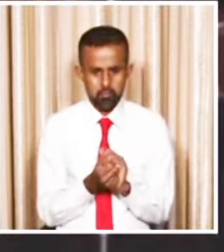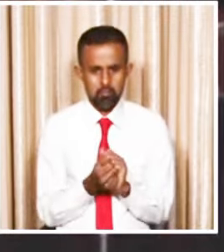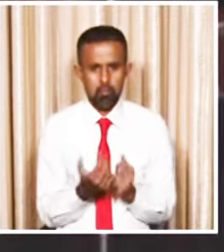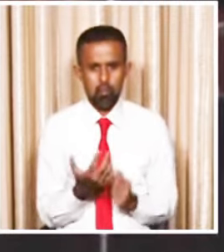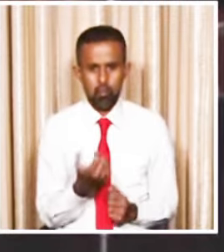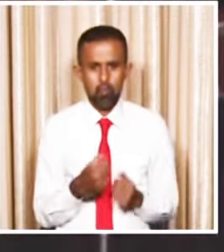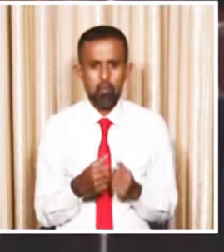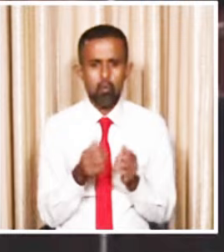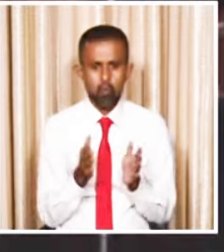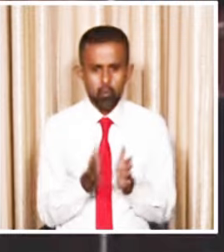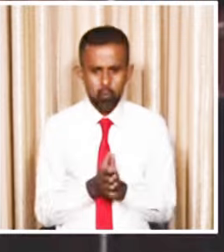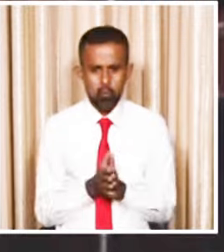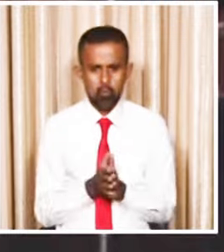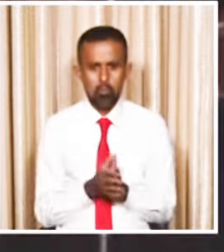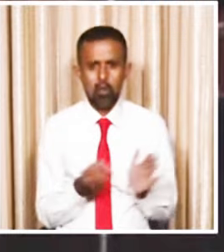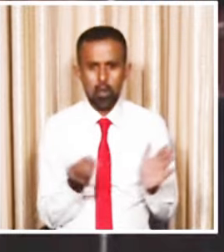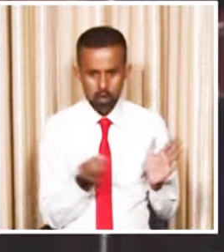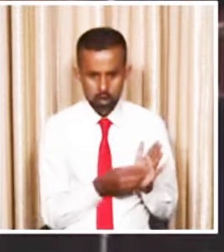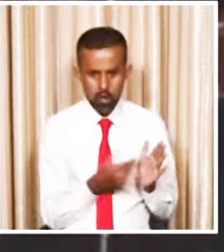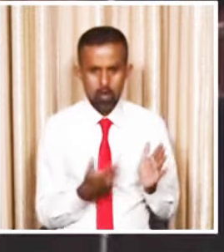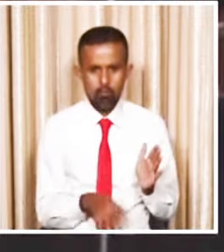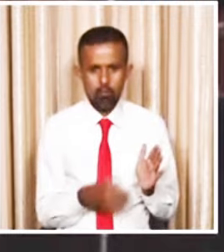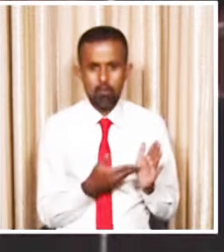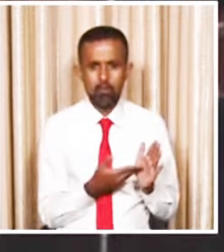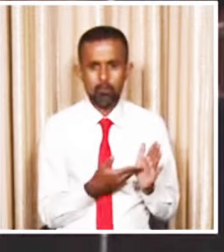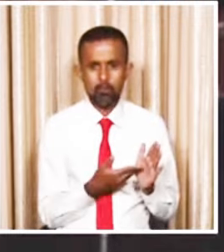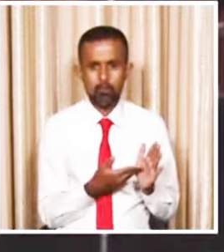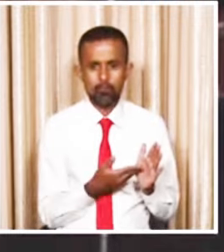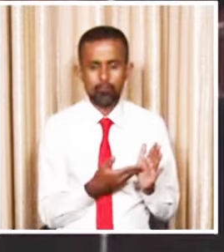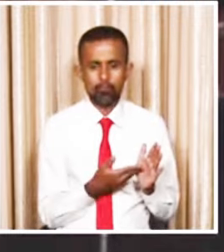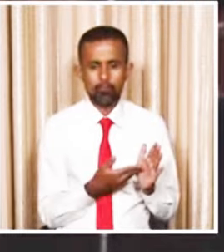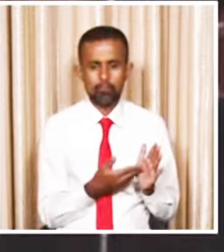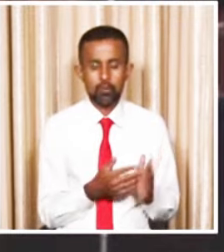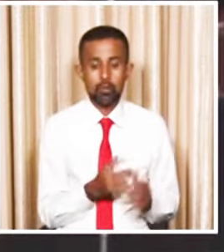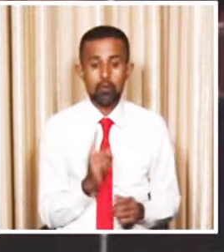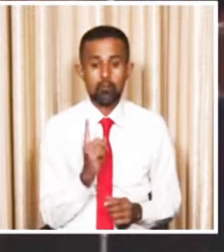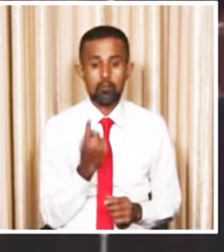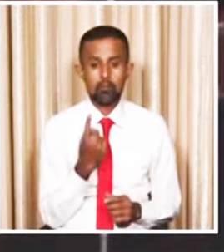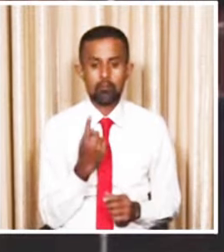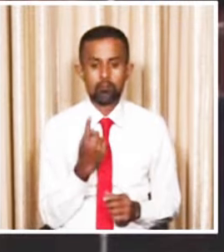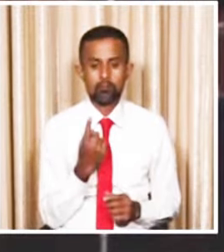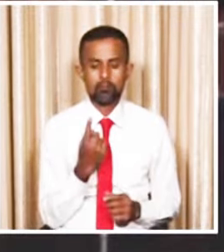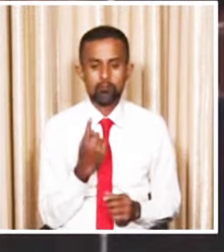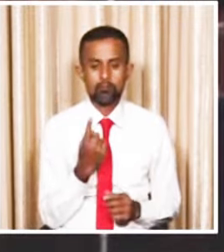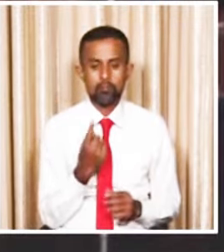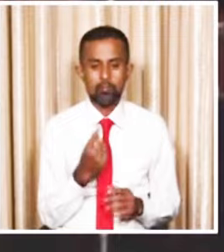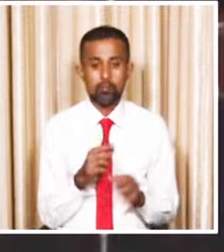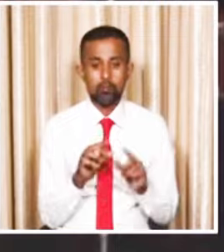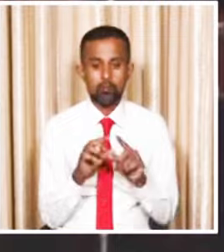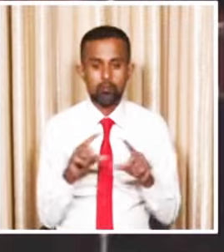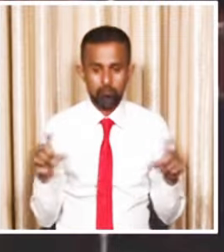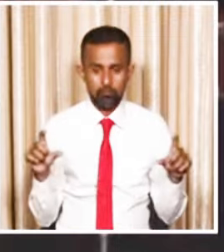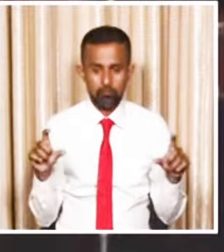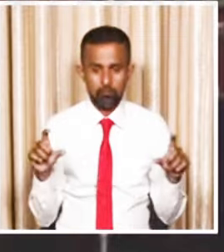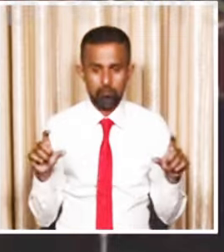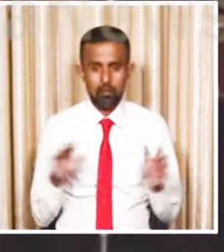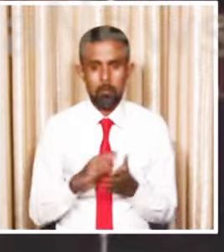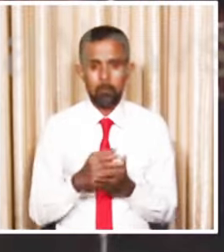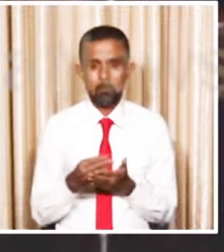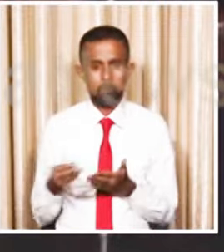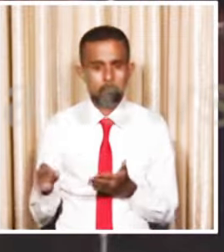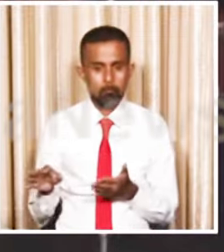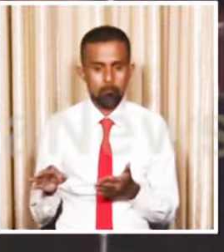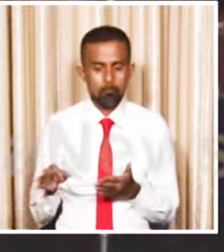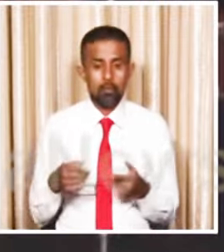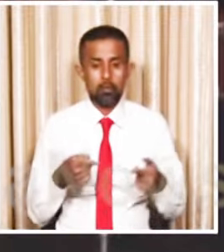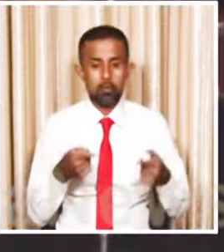అవశ్యకరణ సీలుమది మెతన తిబినవాద కీన కారణం ఇక అప్పటి పలవెని పరిచ్ఛేదే పొడ్డగట పెత్తక దాల